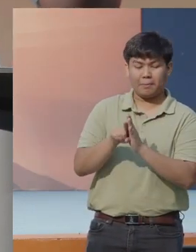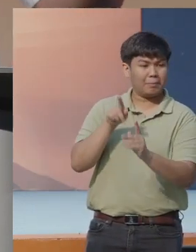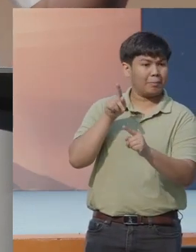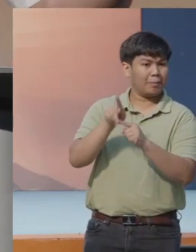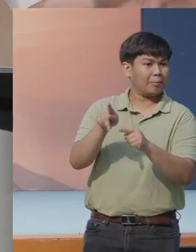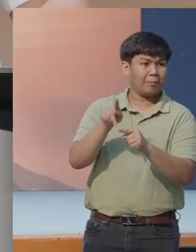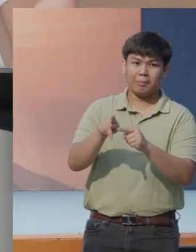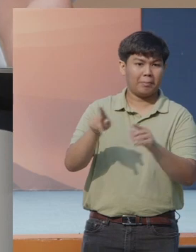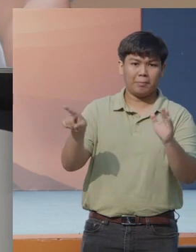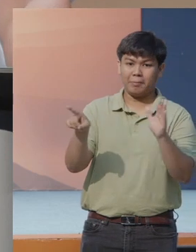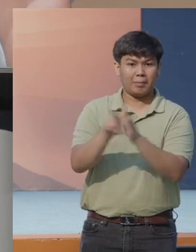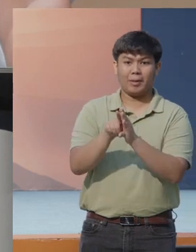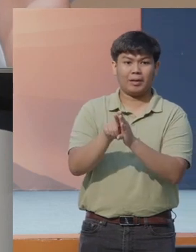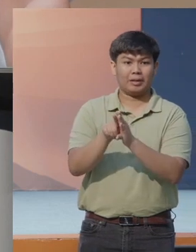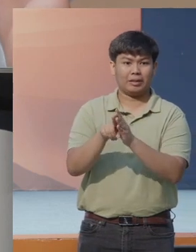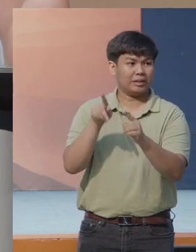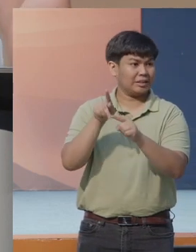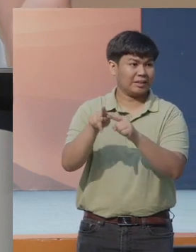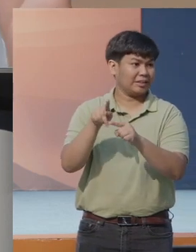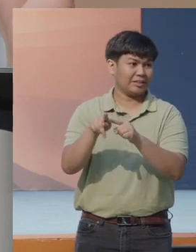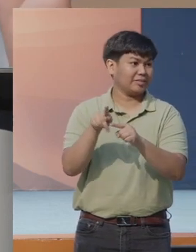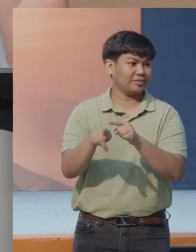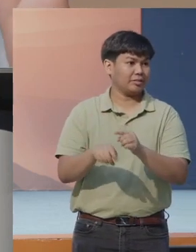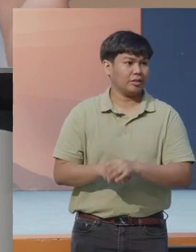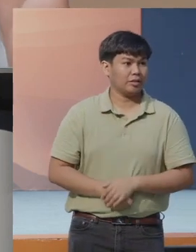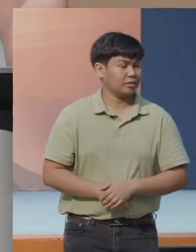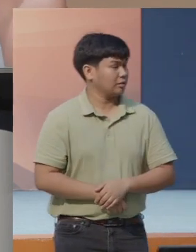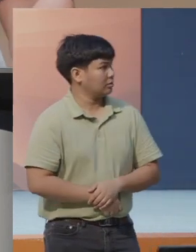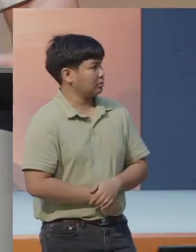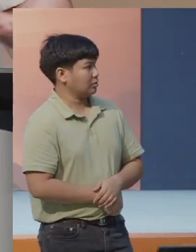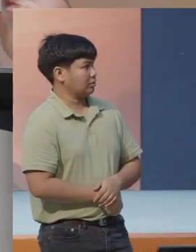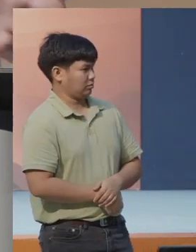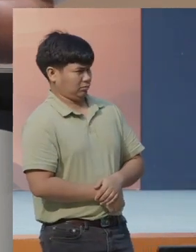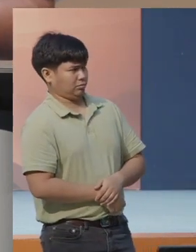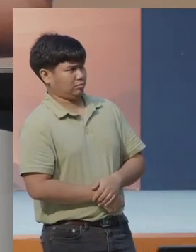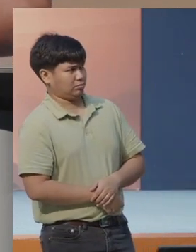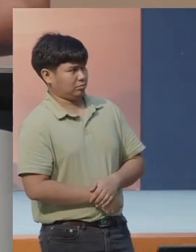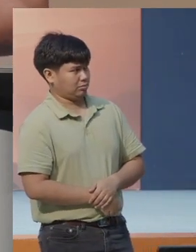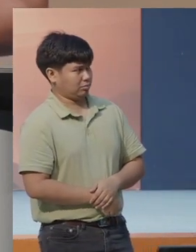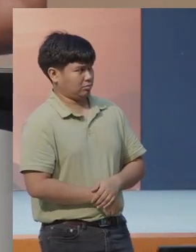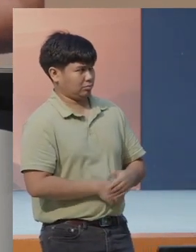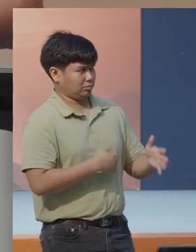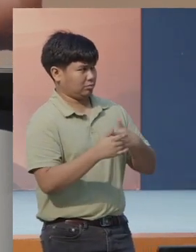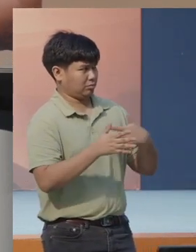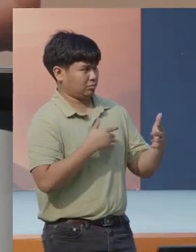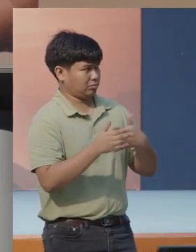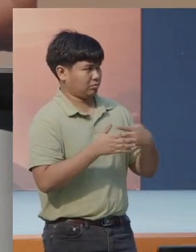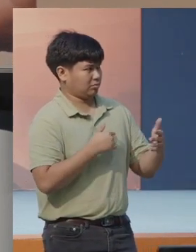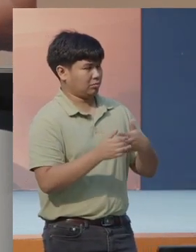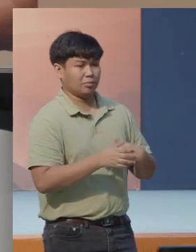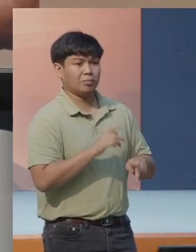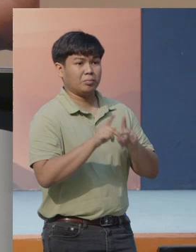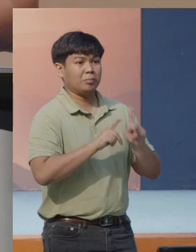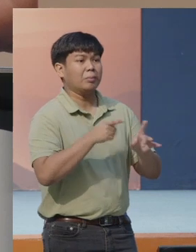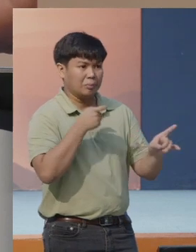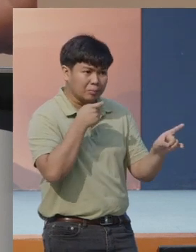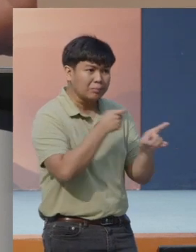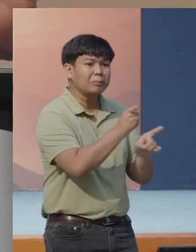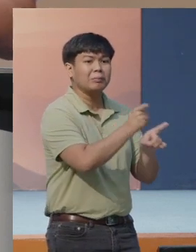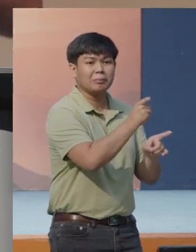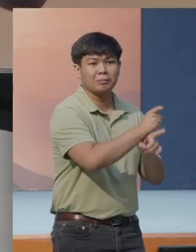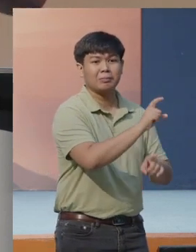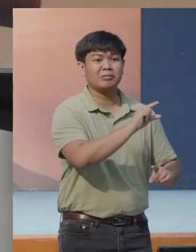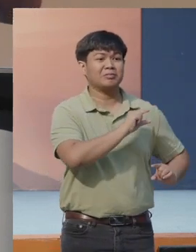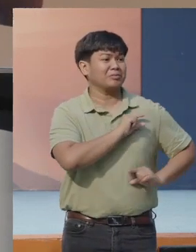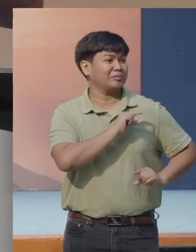sa loob ng bus terminal." So, anong point mo? Yan daw yung sagot, no? Minsan, ng mga tao na overcome